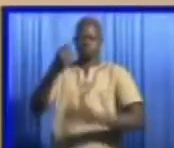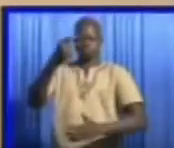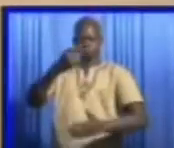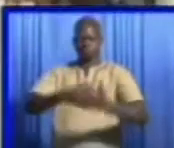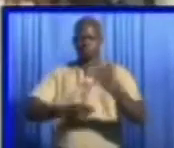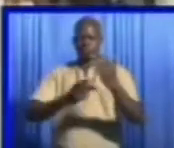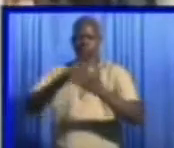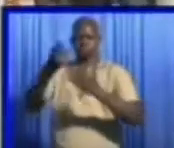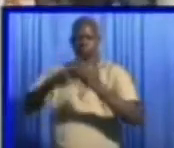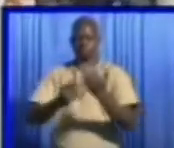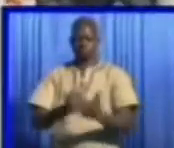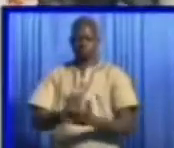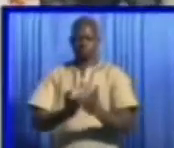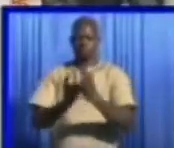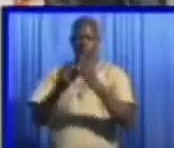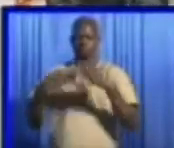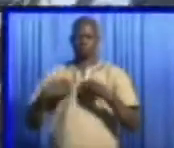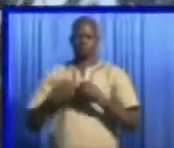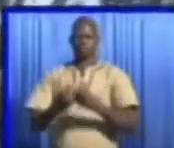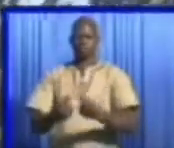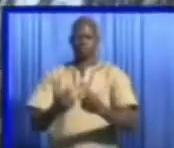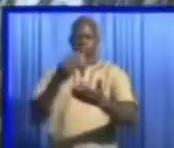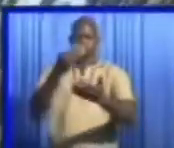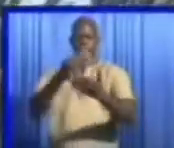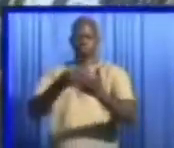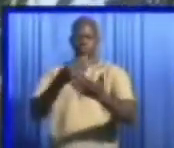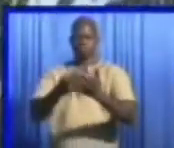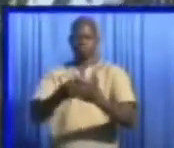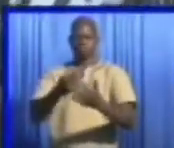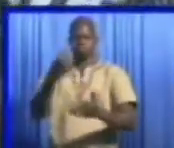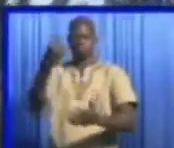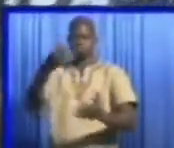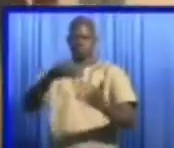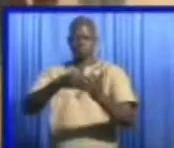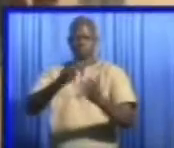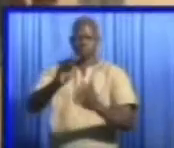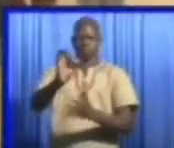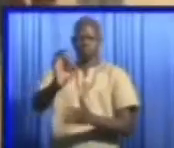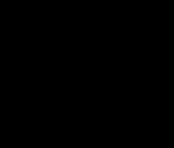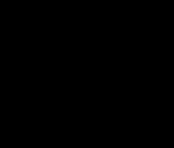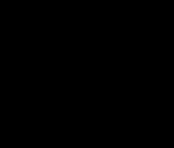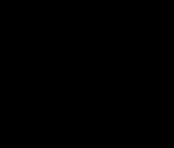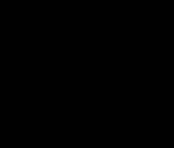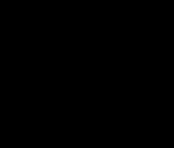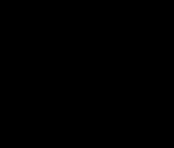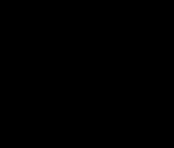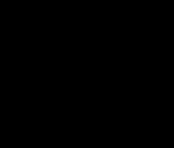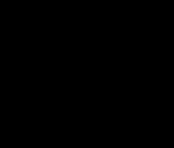programme d'appui au développement sanitaire la somme d'environ 1 milliard de francs CFA.